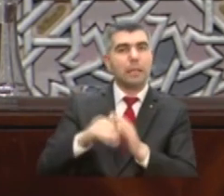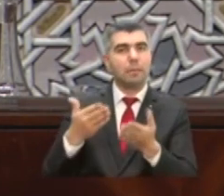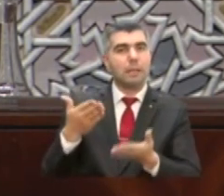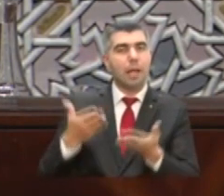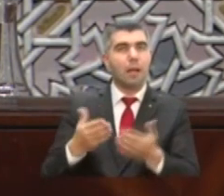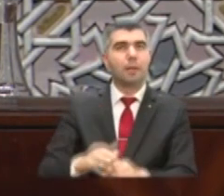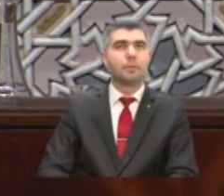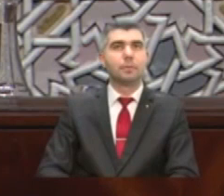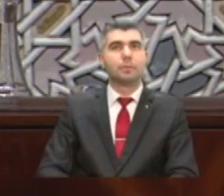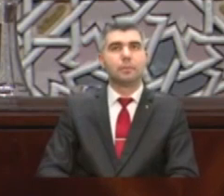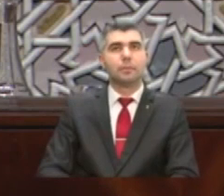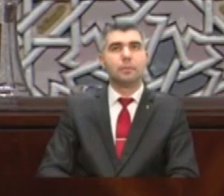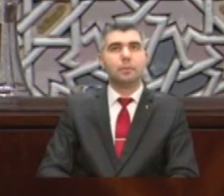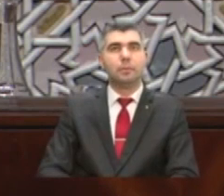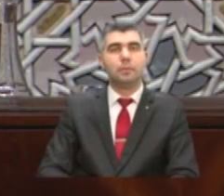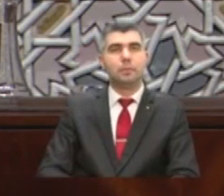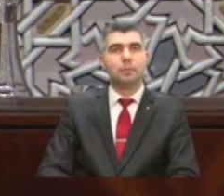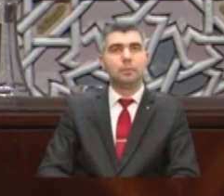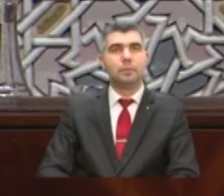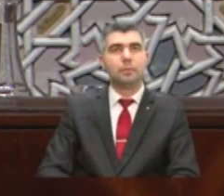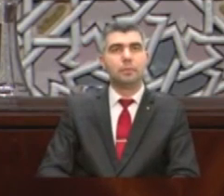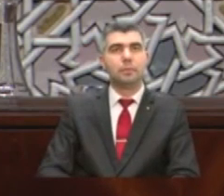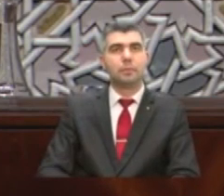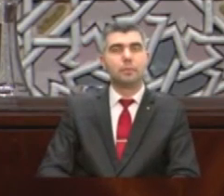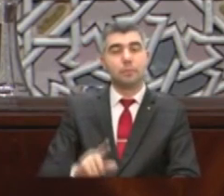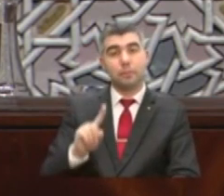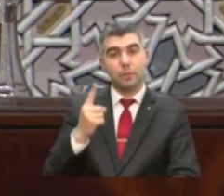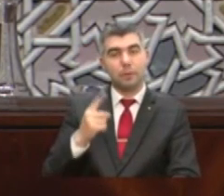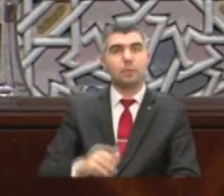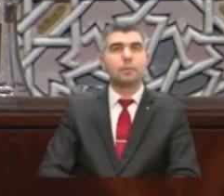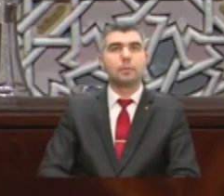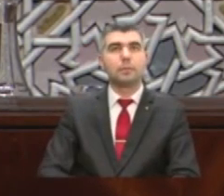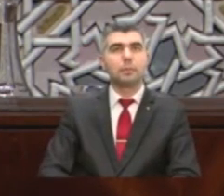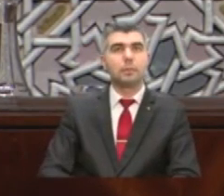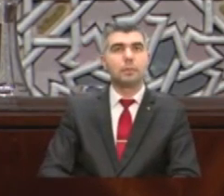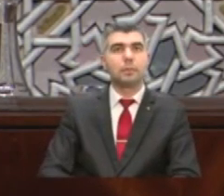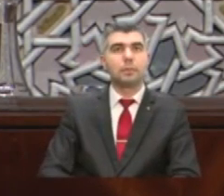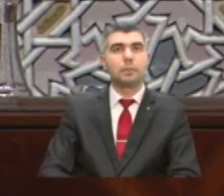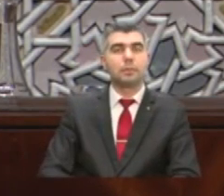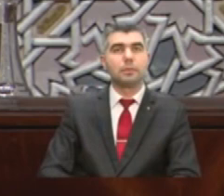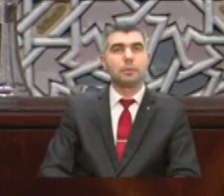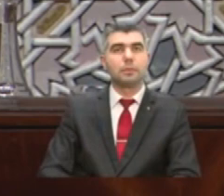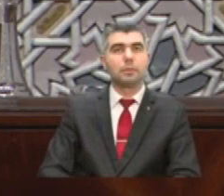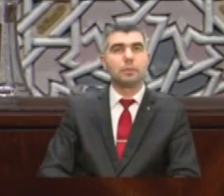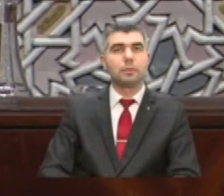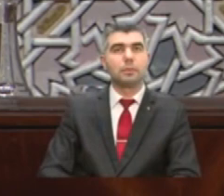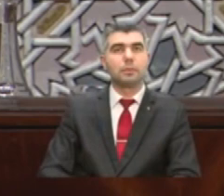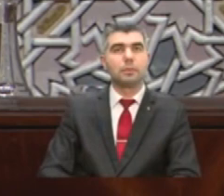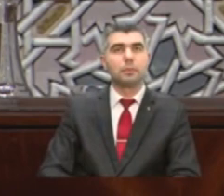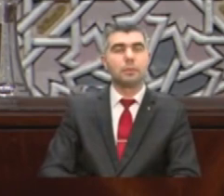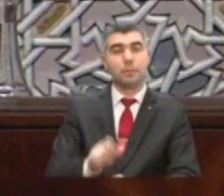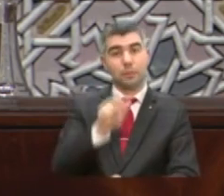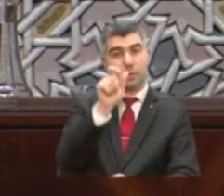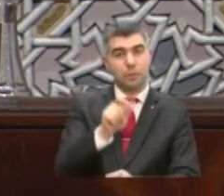للوحدة والتعادلية. أعطي الكلمة الآن للسيد النائب عزيز